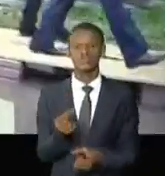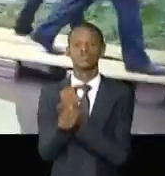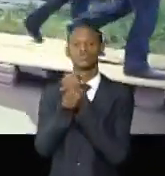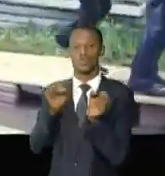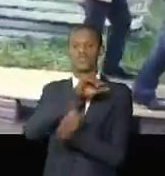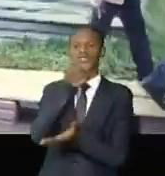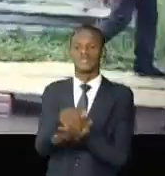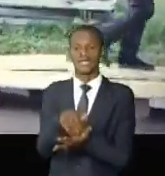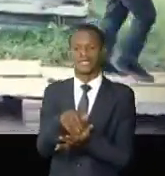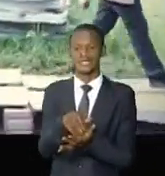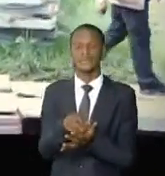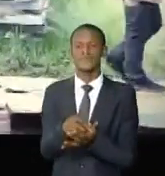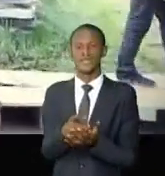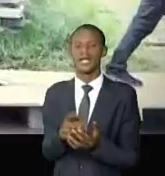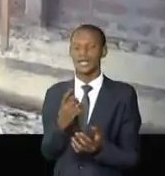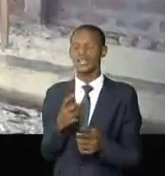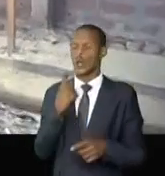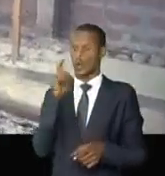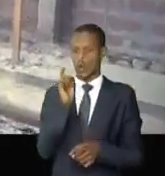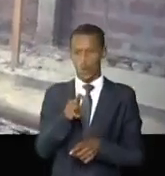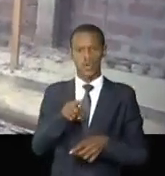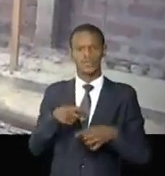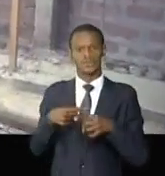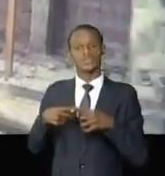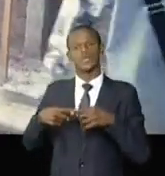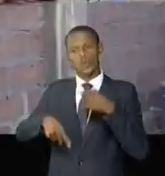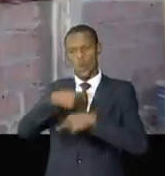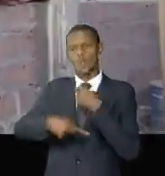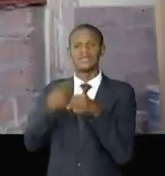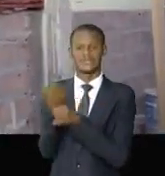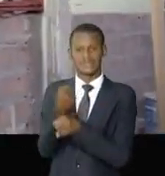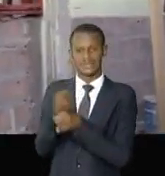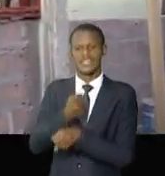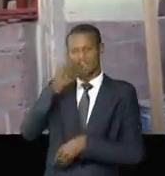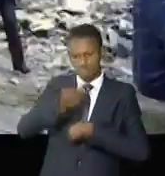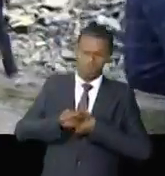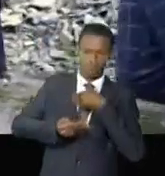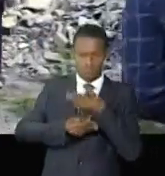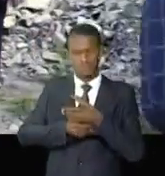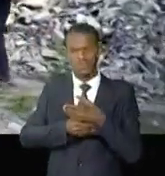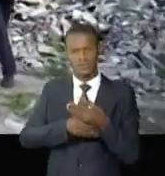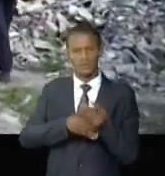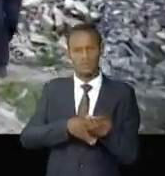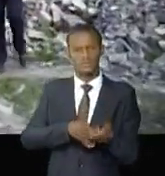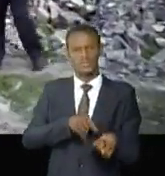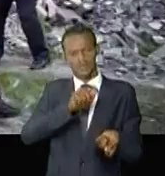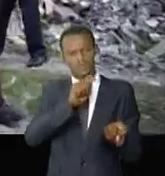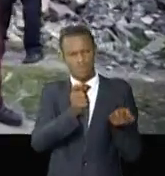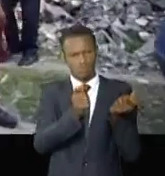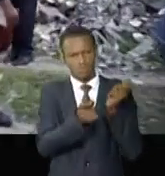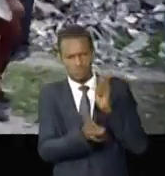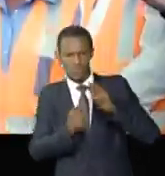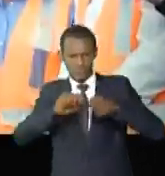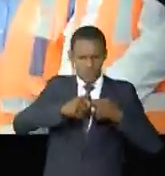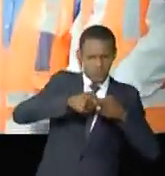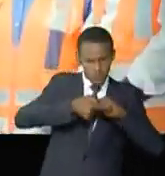la première dame a tenu ce lundi 22 février à s'assurer de l'évolution des travaux à mi-parcours de ce projet, accompagné de